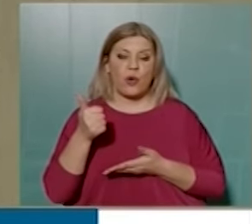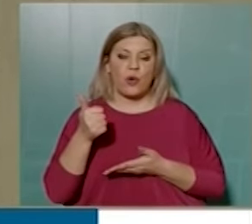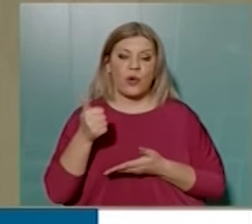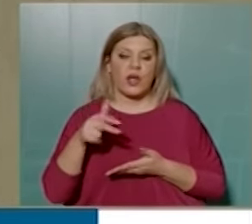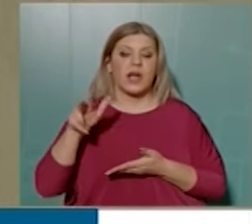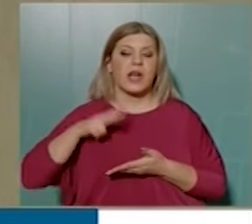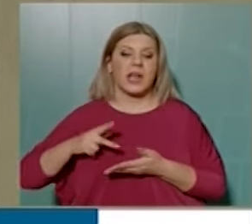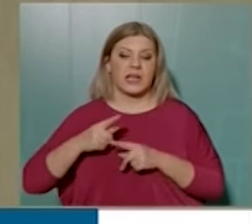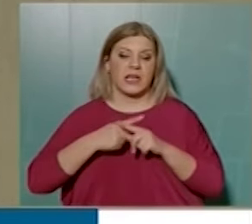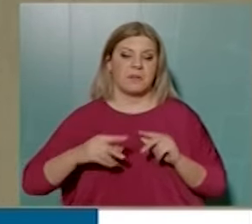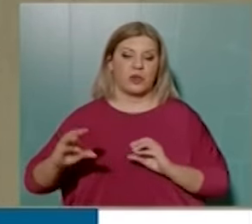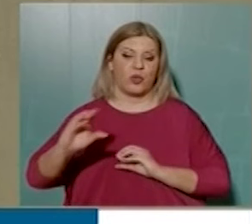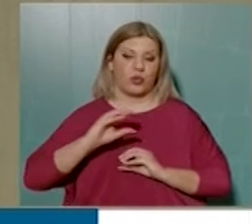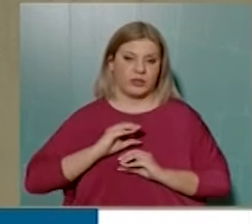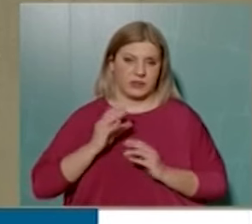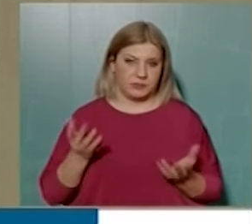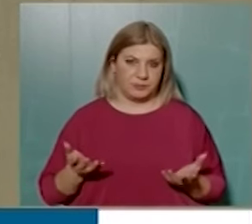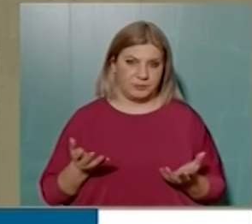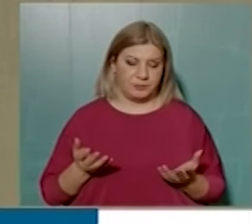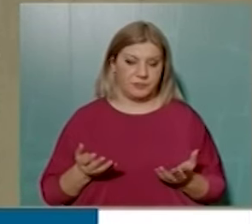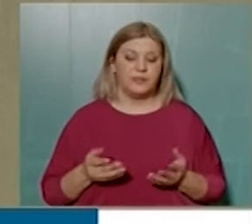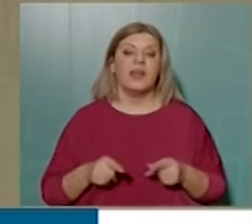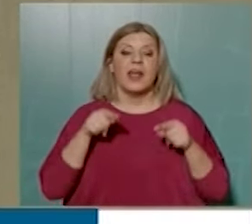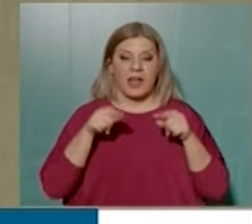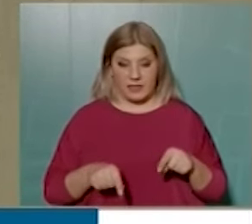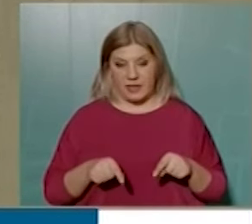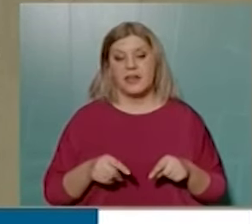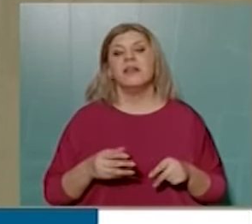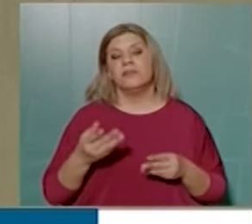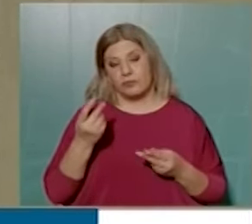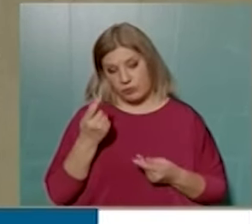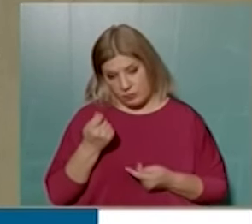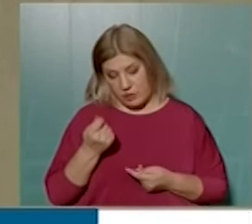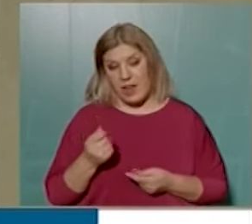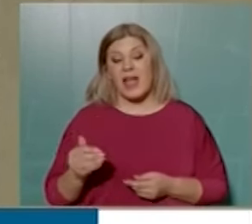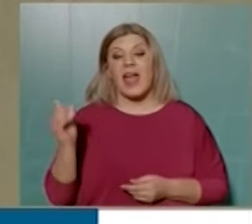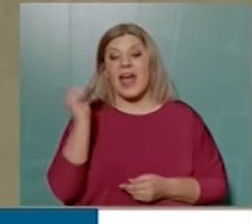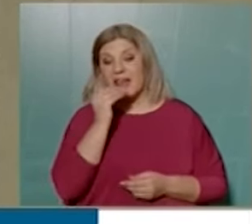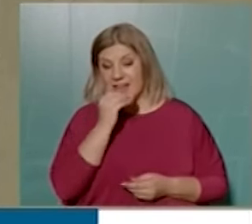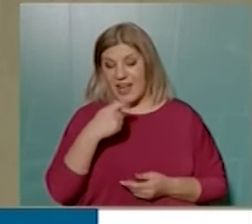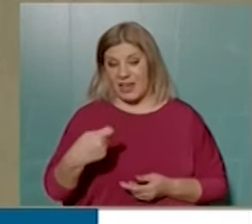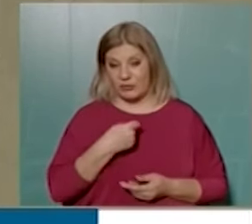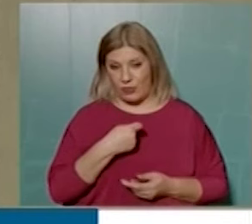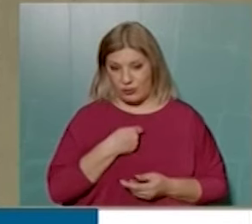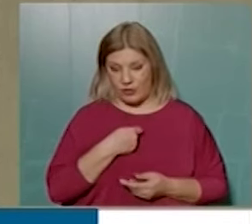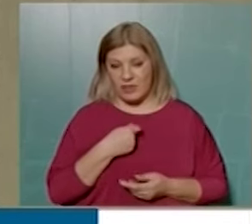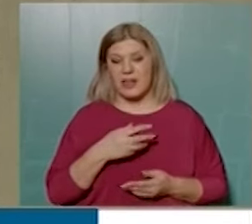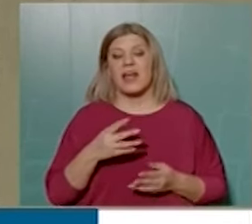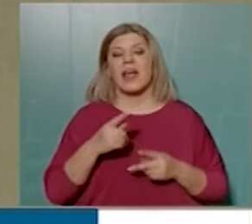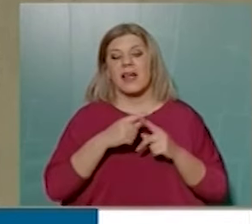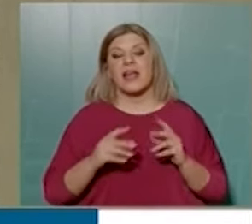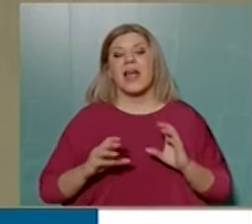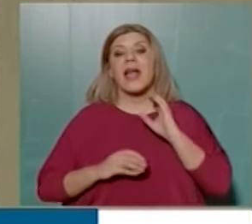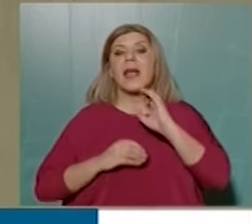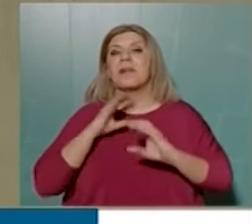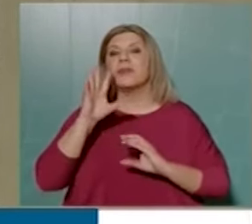η κρατική χρηματοδότηση και εκεί είναι το ζουμί των εσόδων γιατί απ τα έκτακτα έσοδα που στην πλειοψηφία τους είναι επιχορηγήσεις για